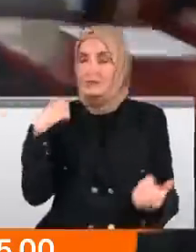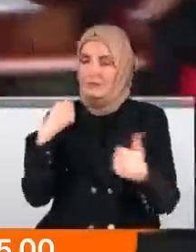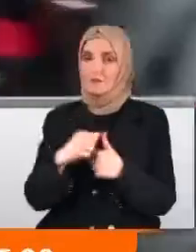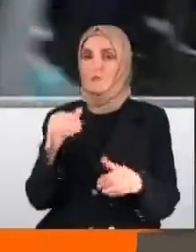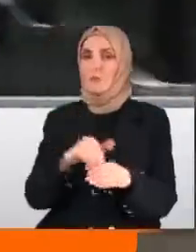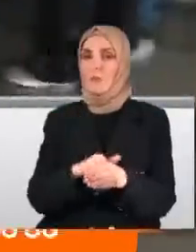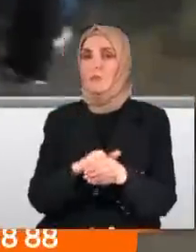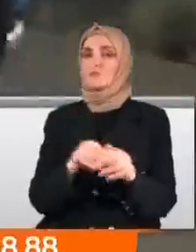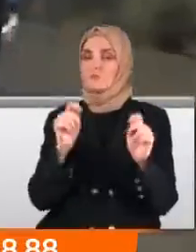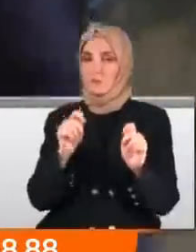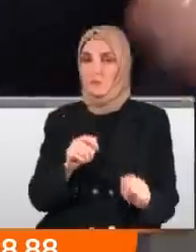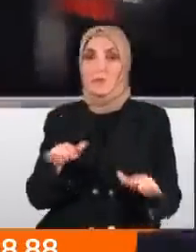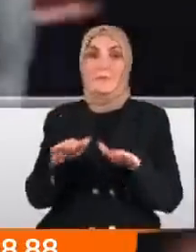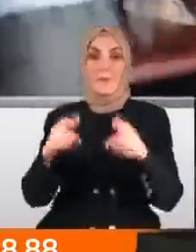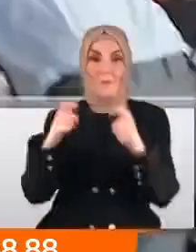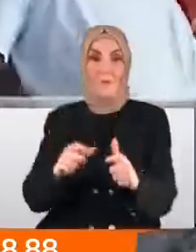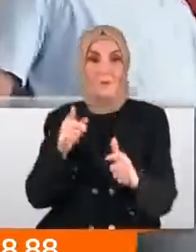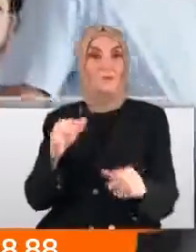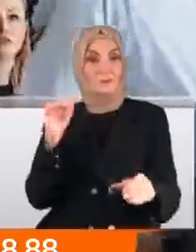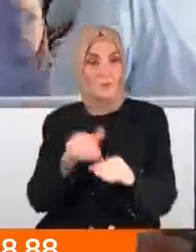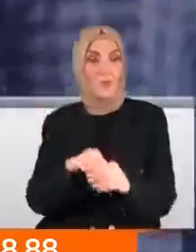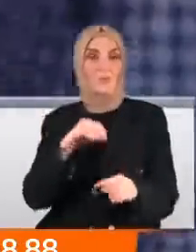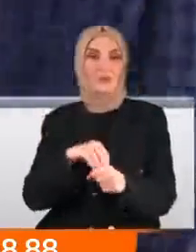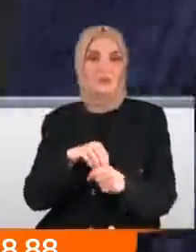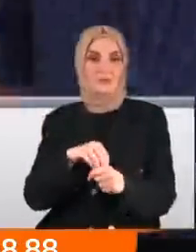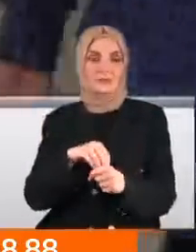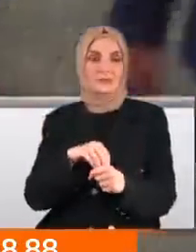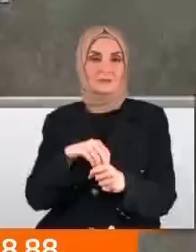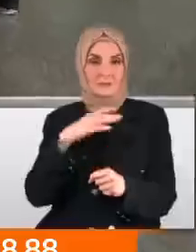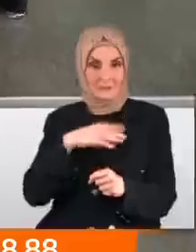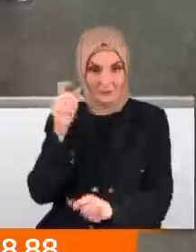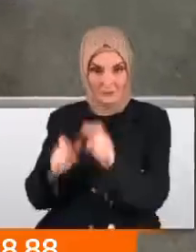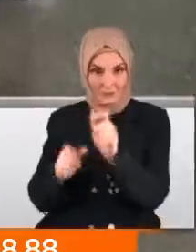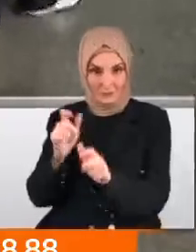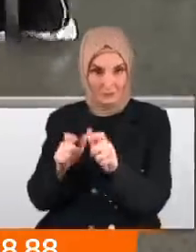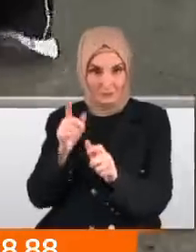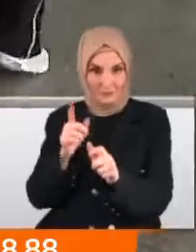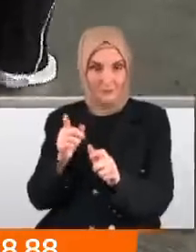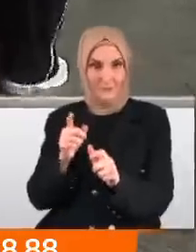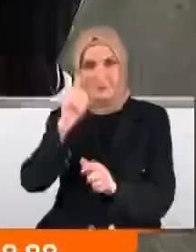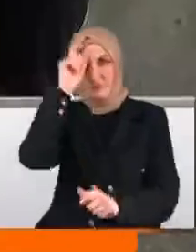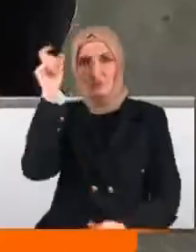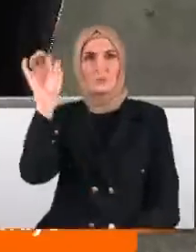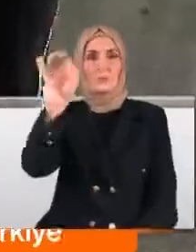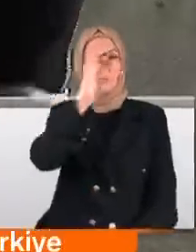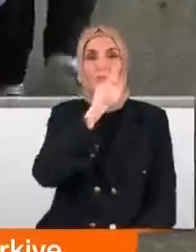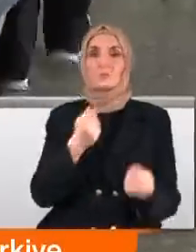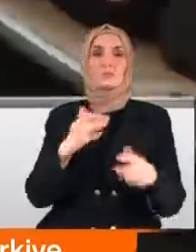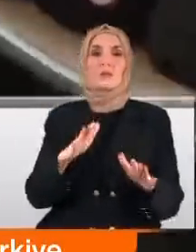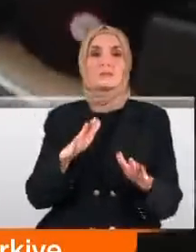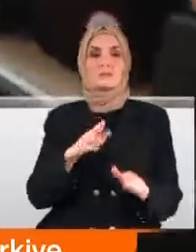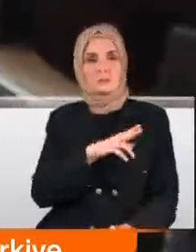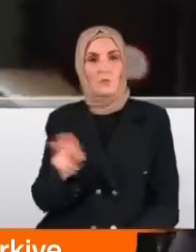deprem bölgesinde oy kullanmak için bölgeye gitmek isteyen depremzedeler için de yurdun dört bir yanından ücretsiz seferler